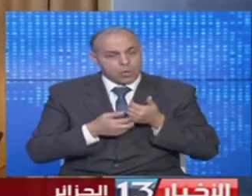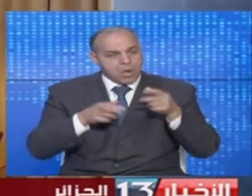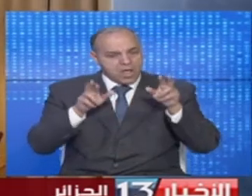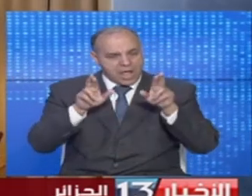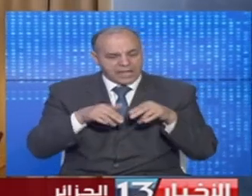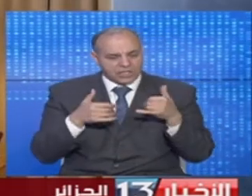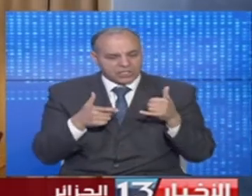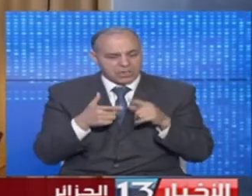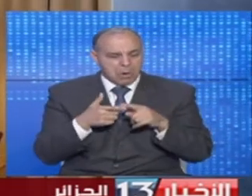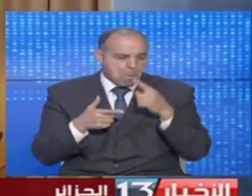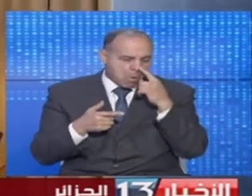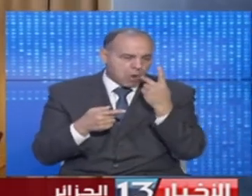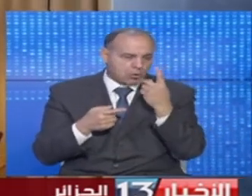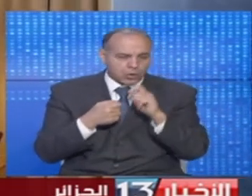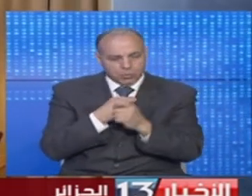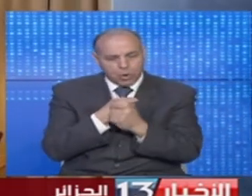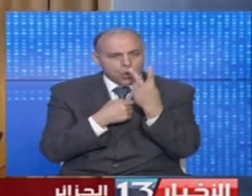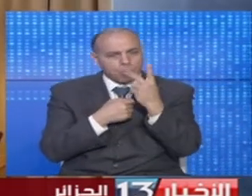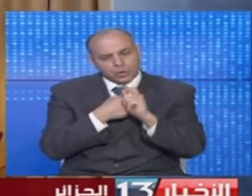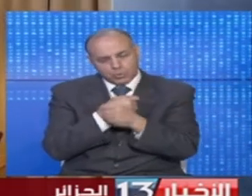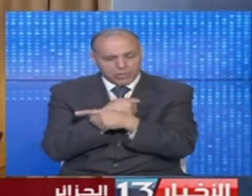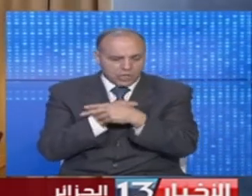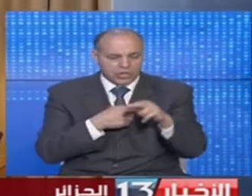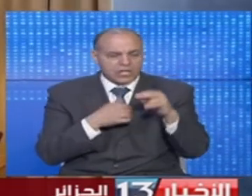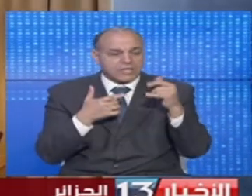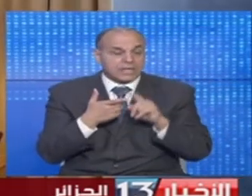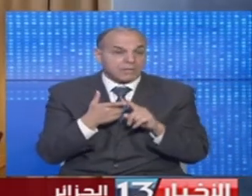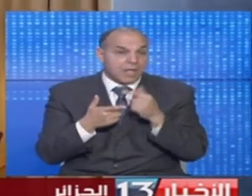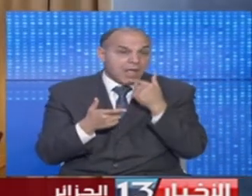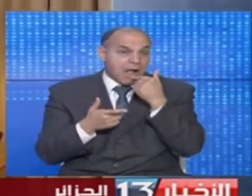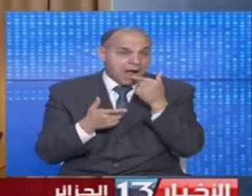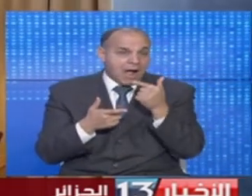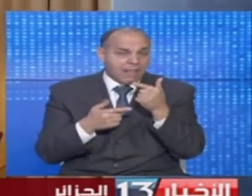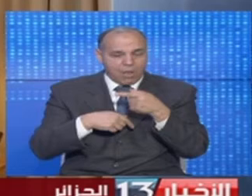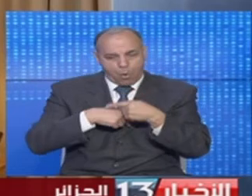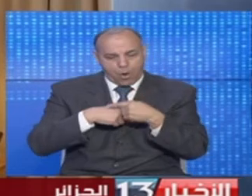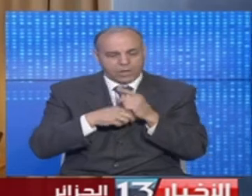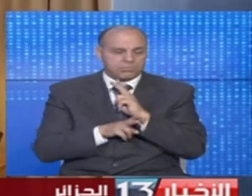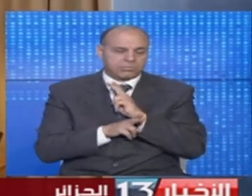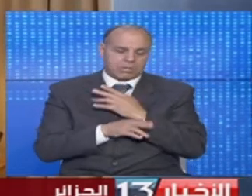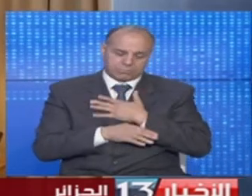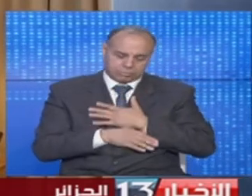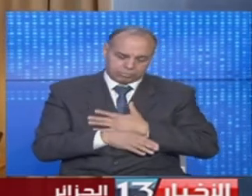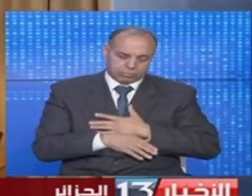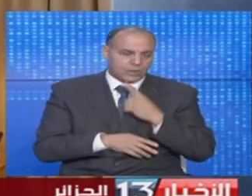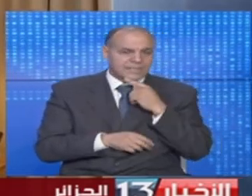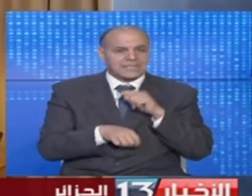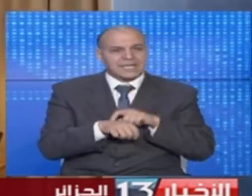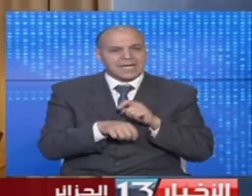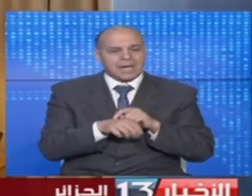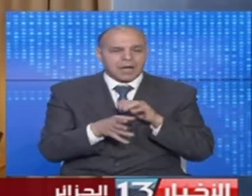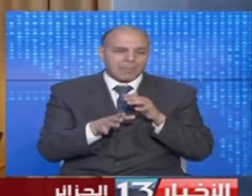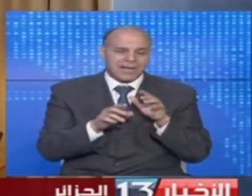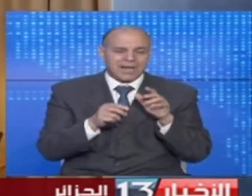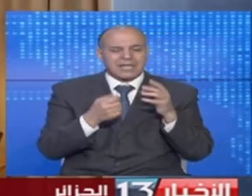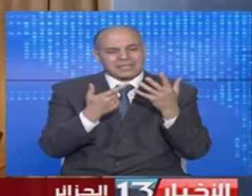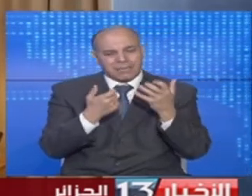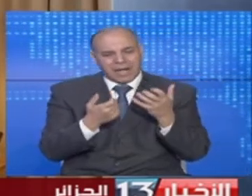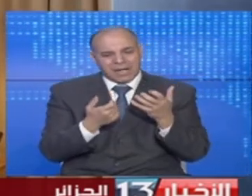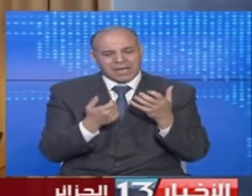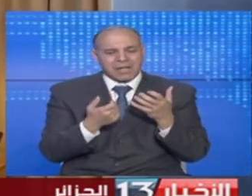يعود إلى الجزائر خلال أسبوع أو أسبوعين، مشيرا إلى أن فترة النقاهة ستستغرق ما بين الأسبوع